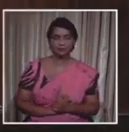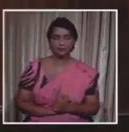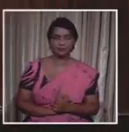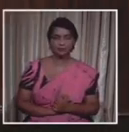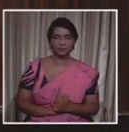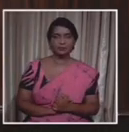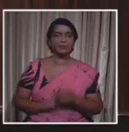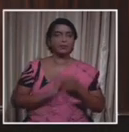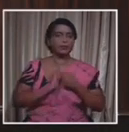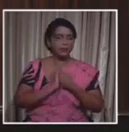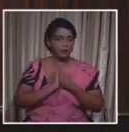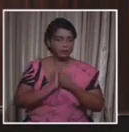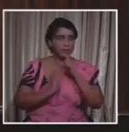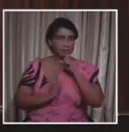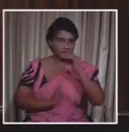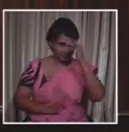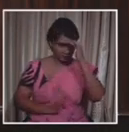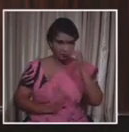Garu kathanayakathumani.